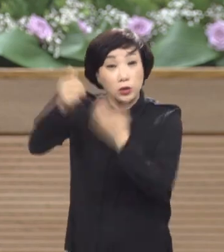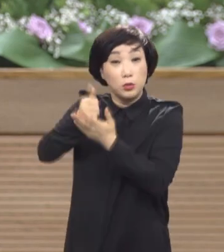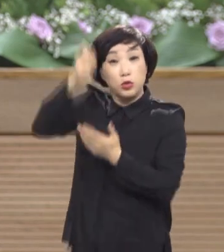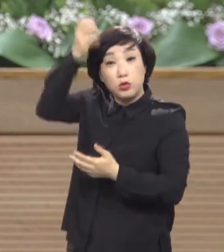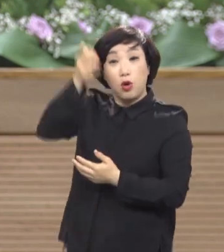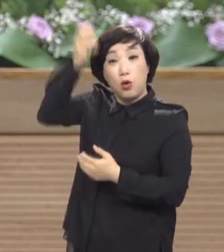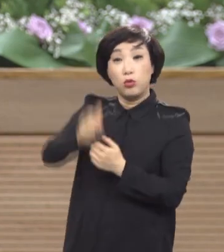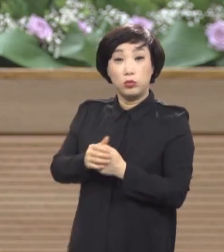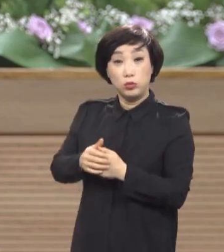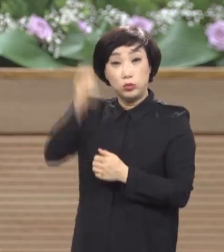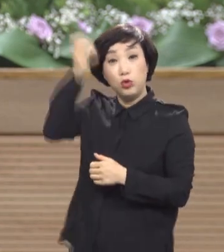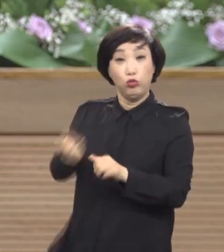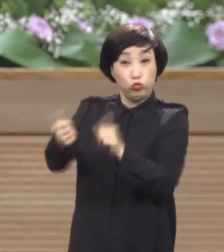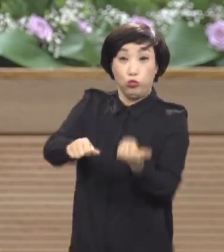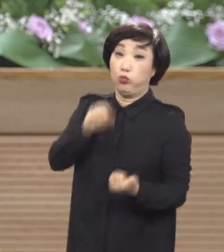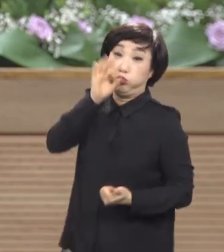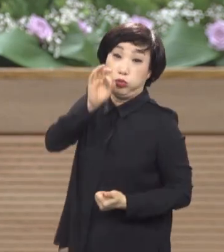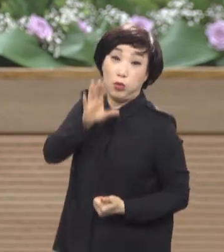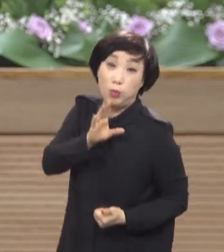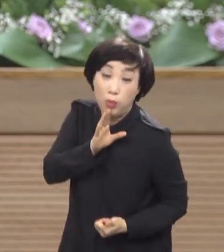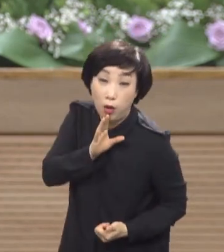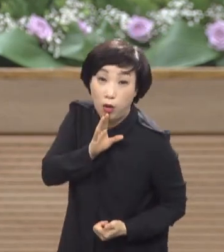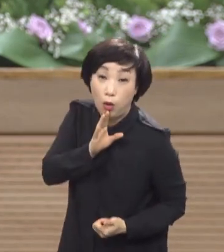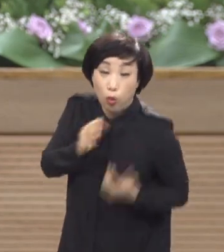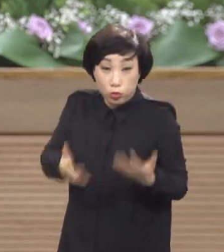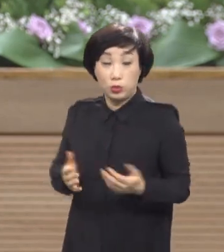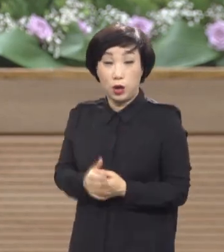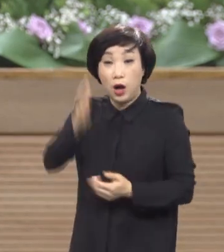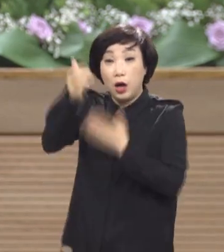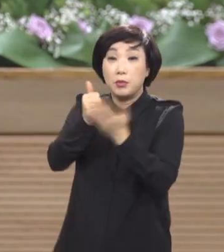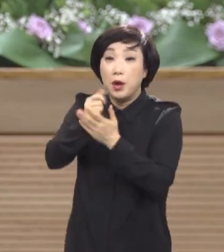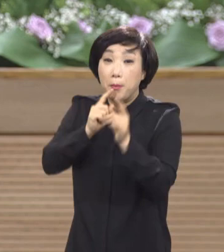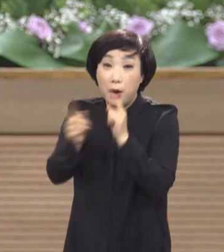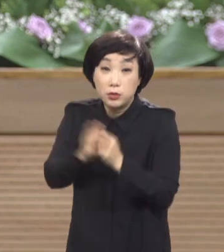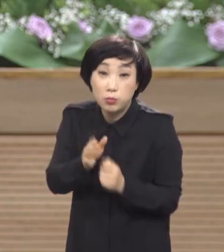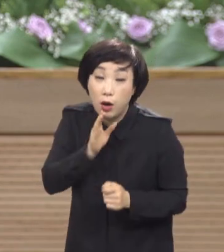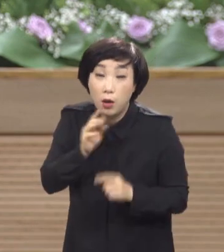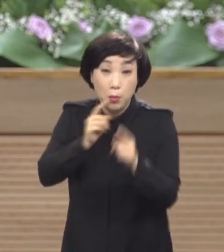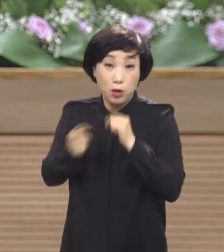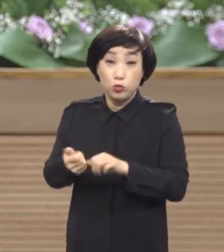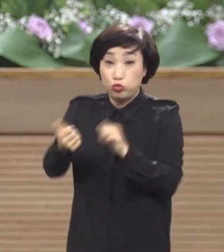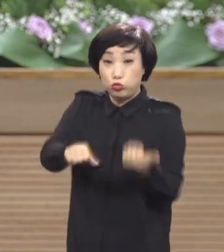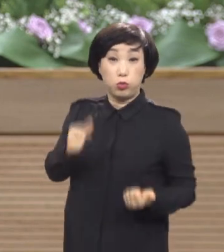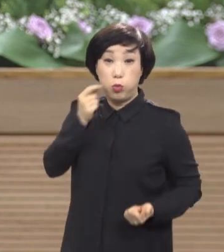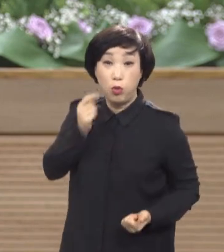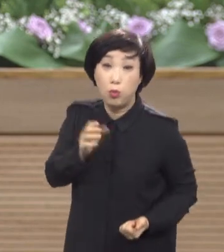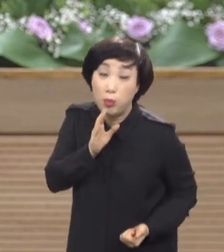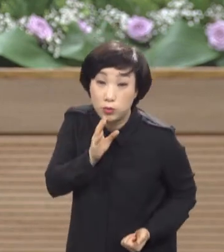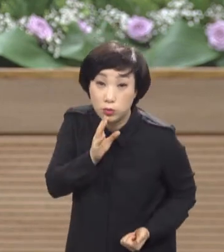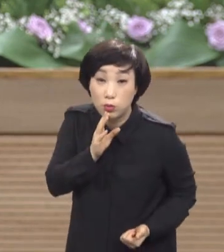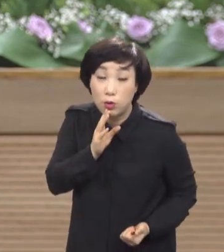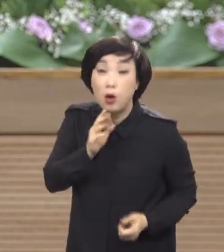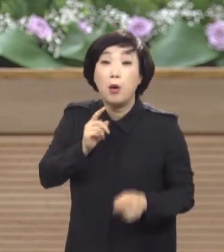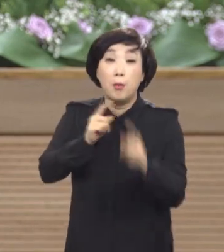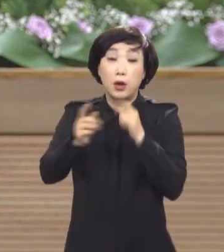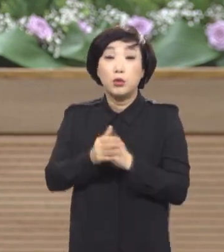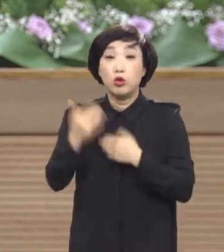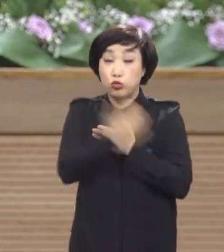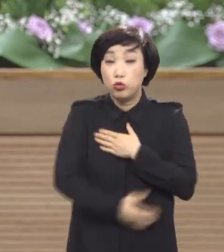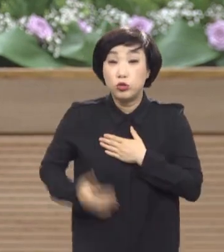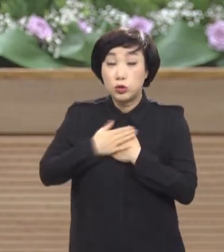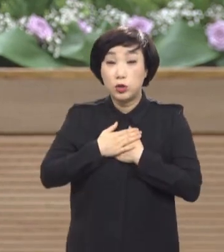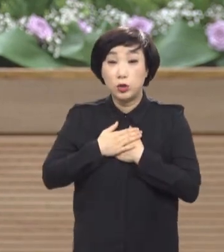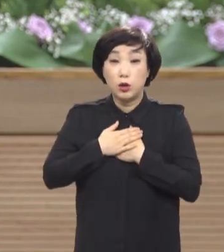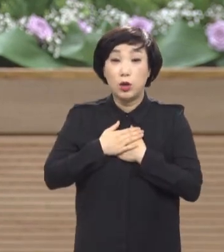영은 못 주고 하나님은 말씀이신데 말씀은 못 주고 말씀이 육신이